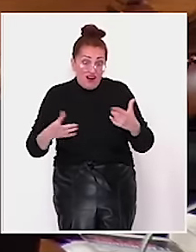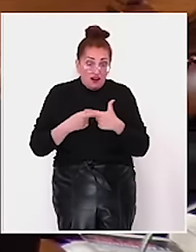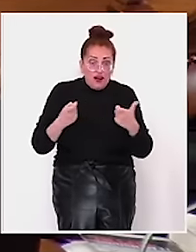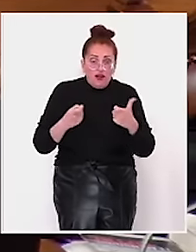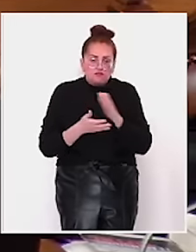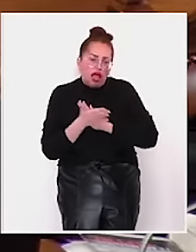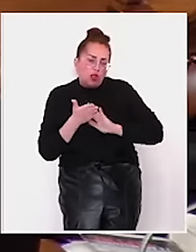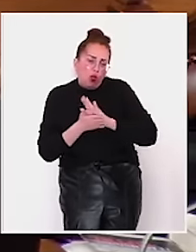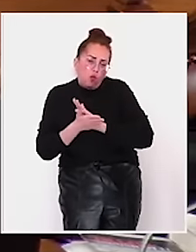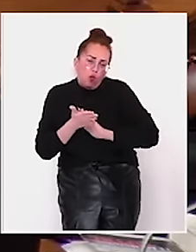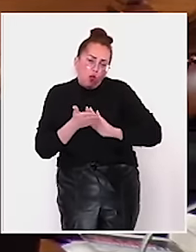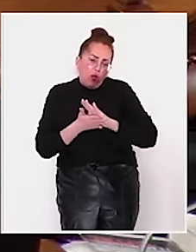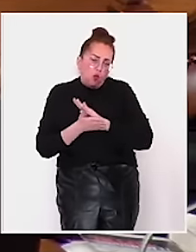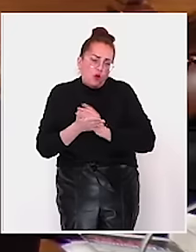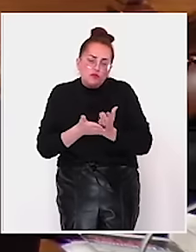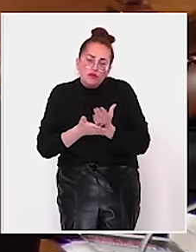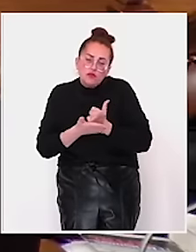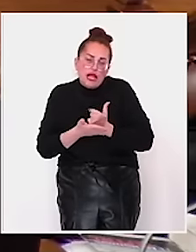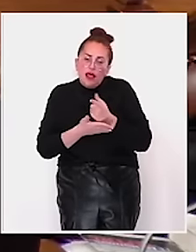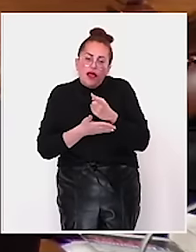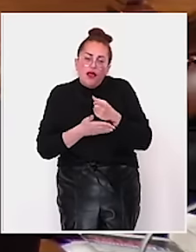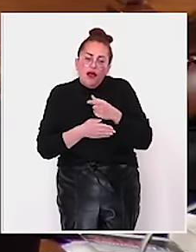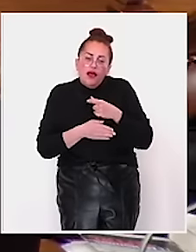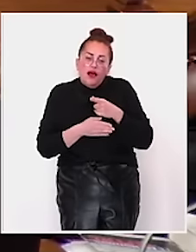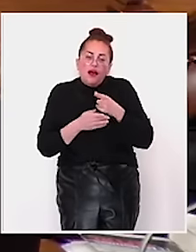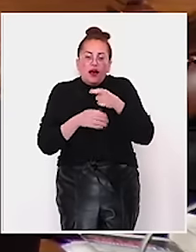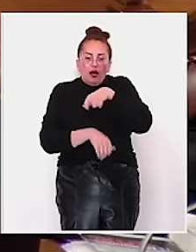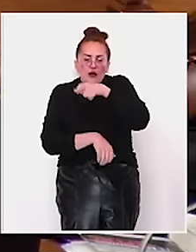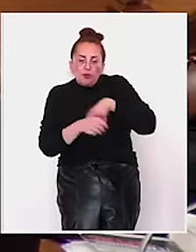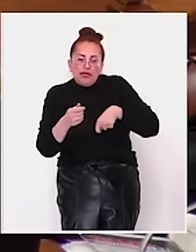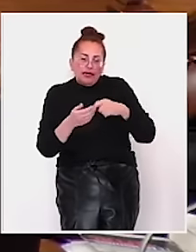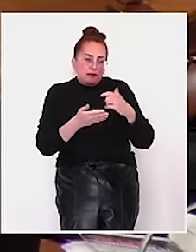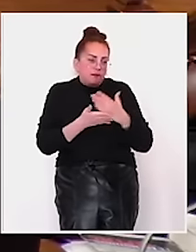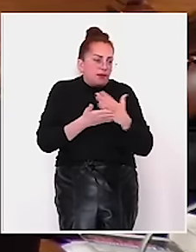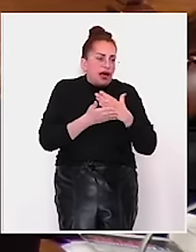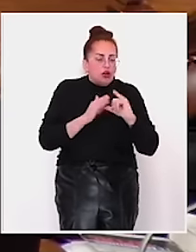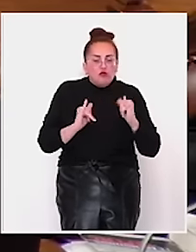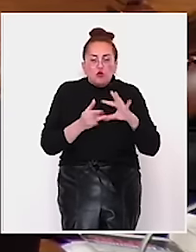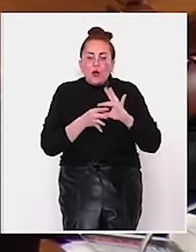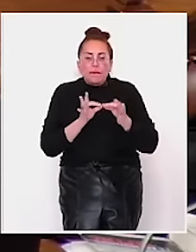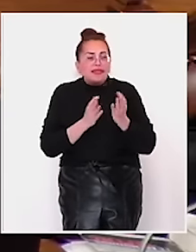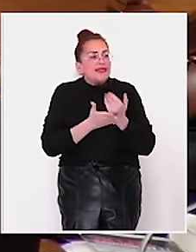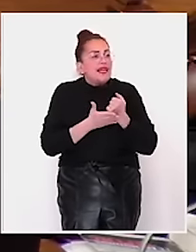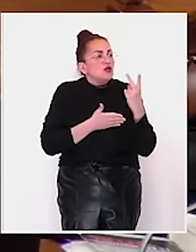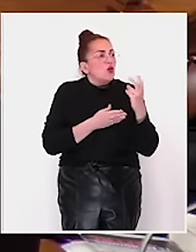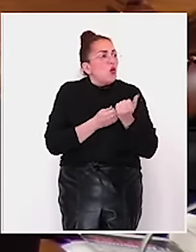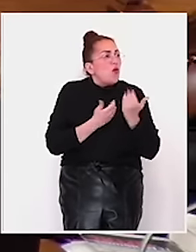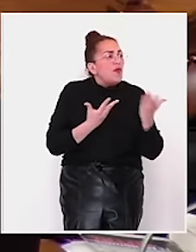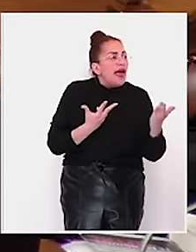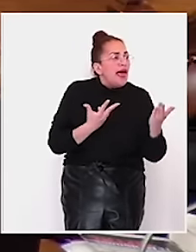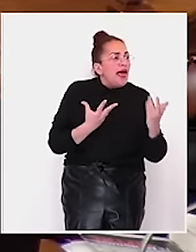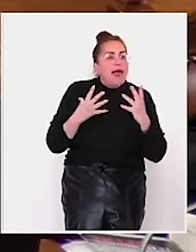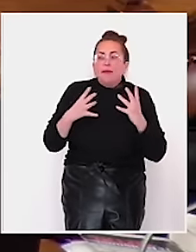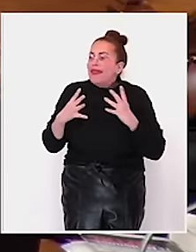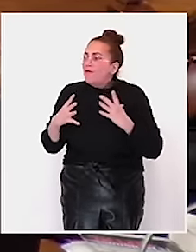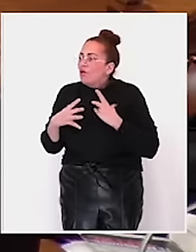le salaire des 4 plus gros dirigeants du comité de préparation olympique, c'est scandaleux. Et là, encore une fois, on va nous expliquer que c'est bien qu'il y ait des